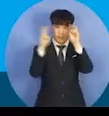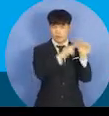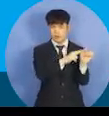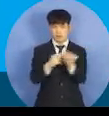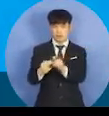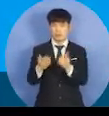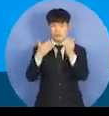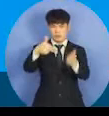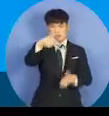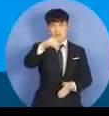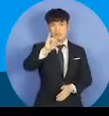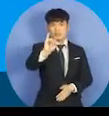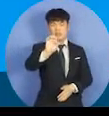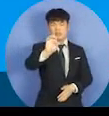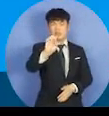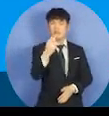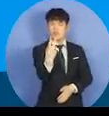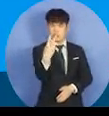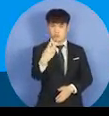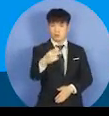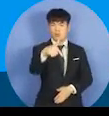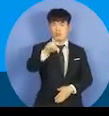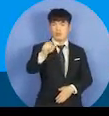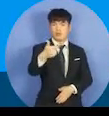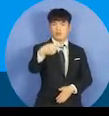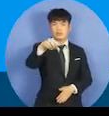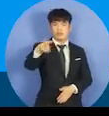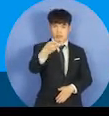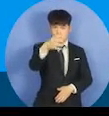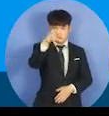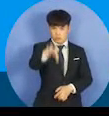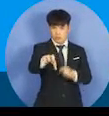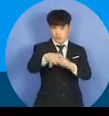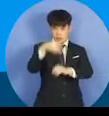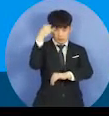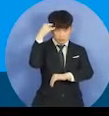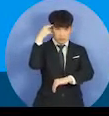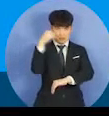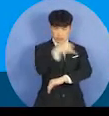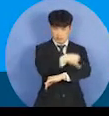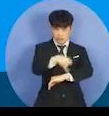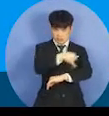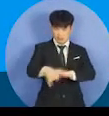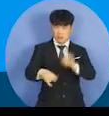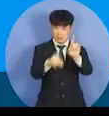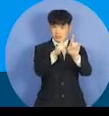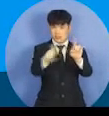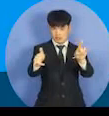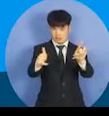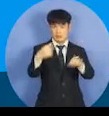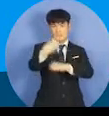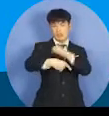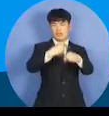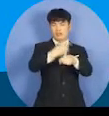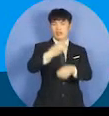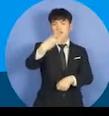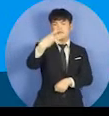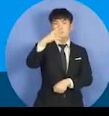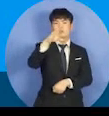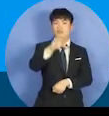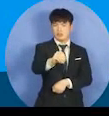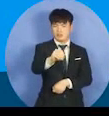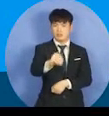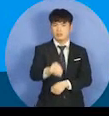취업 정보입니다. 지표건설 주식회사에서 건축시공기술자 1명을 모집합니다. 임금은 연봉 3천만 원